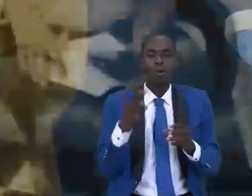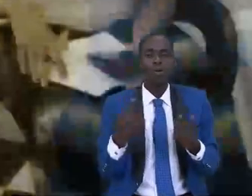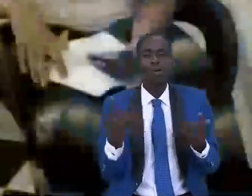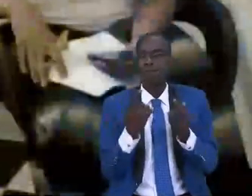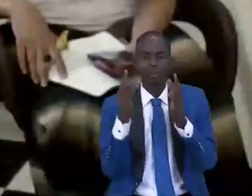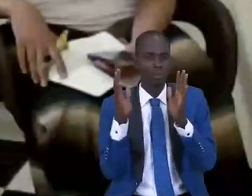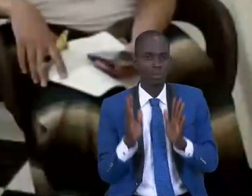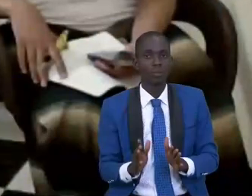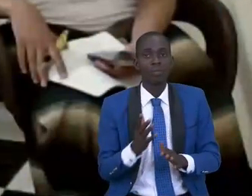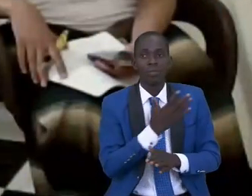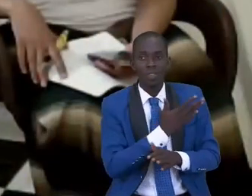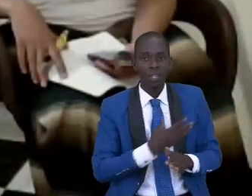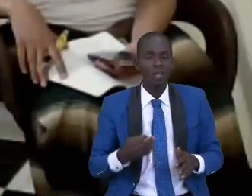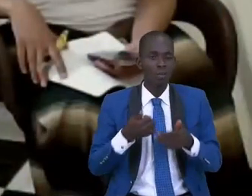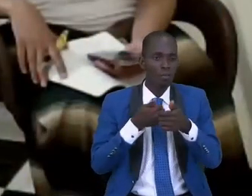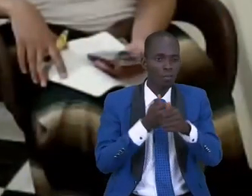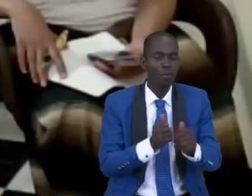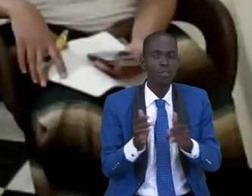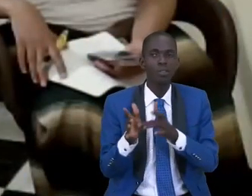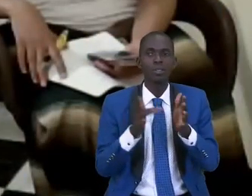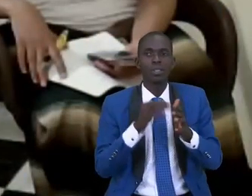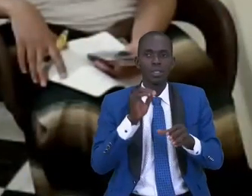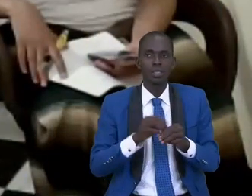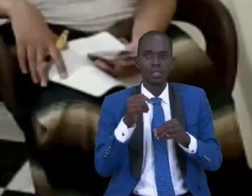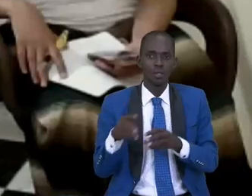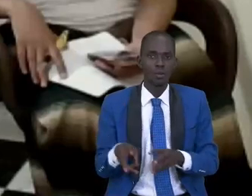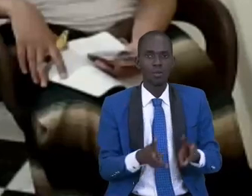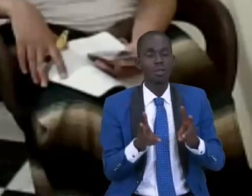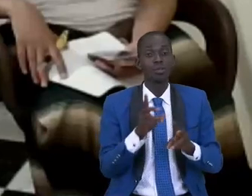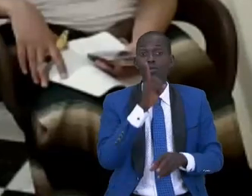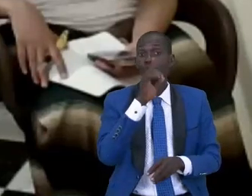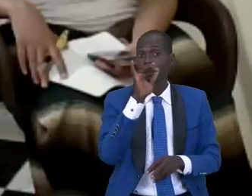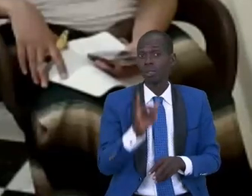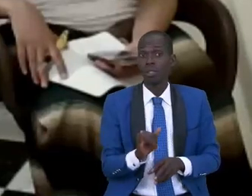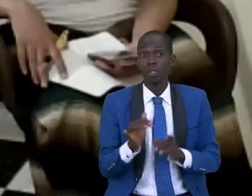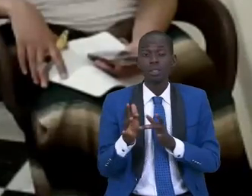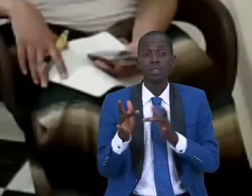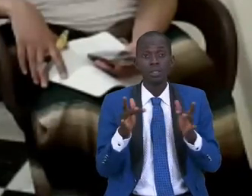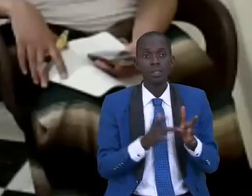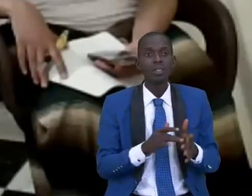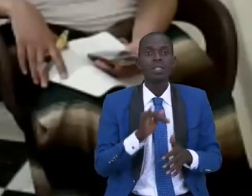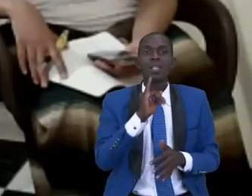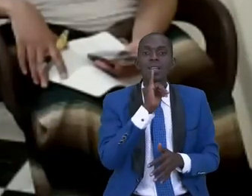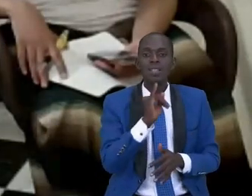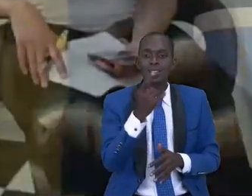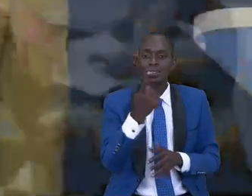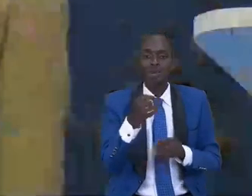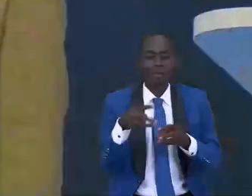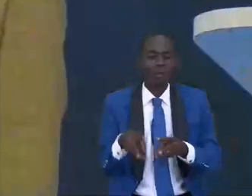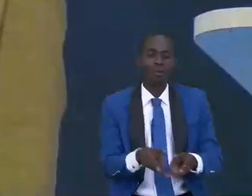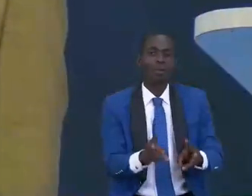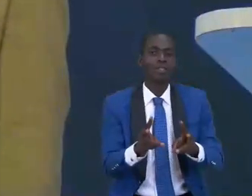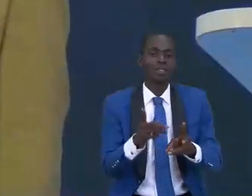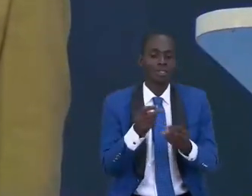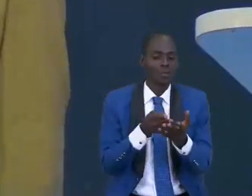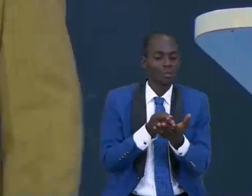des méchants. Et il suivait Jésus dans le chemin. Au fait, Jésus est le chemin,